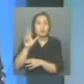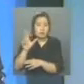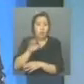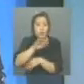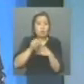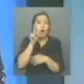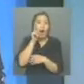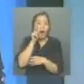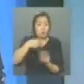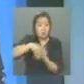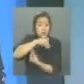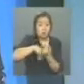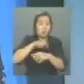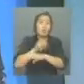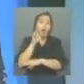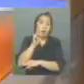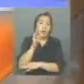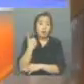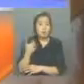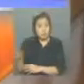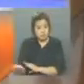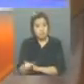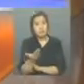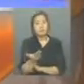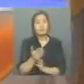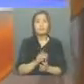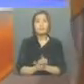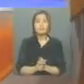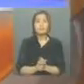ฐกิจในช่วงเที่ยงวันนี้ค่ะช่วงนี้กลับไปที่คุณพลวดีค่ะ ค่ะขอบคุณคุณรุ่งทิพย์นะคะ